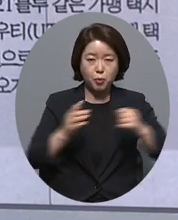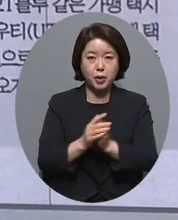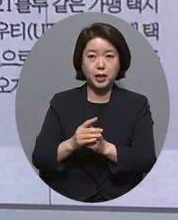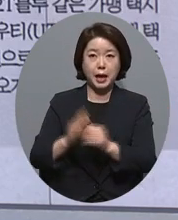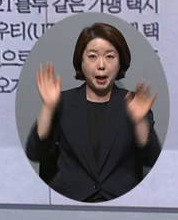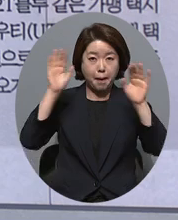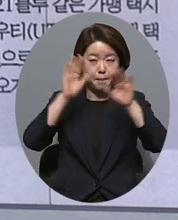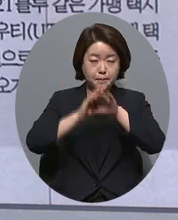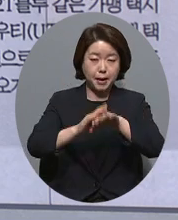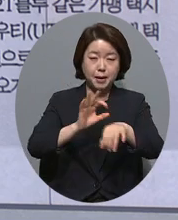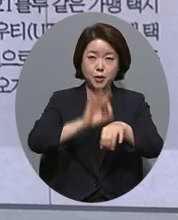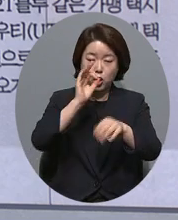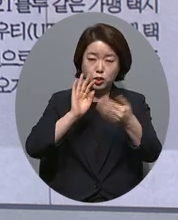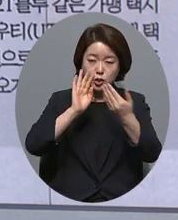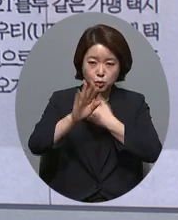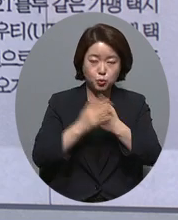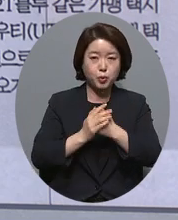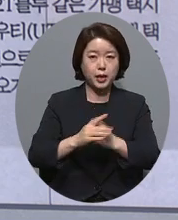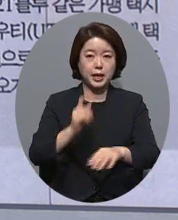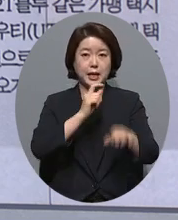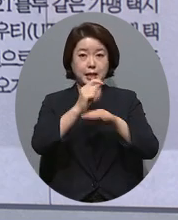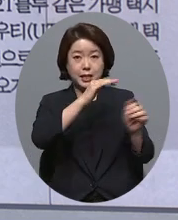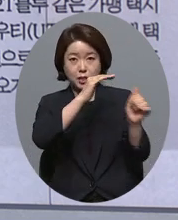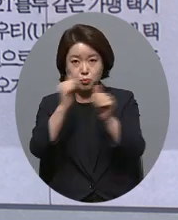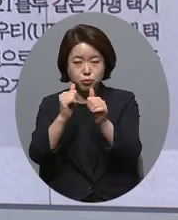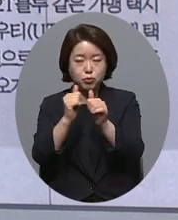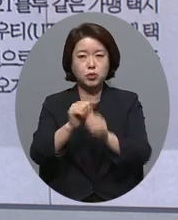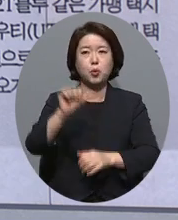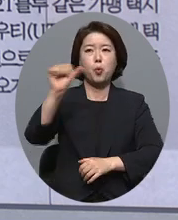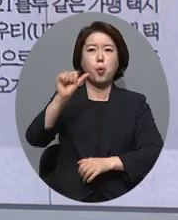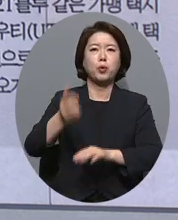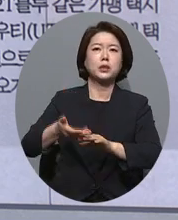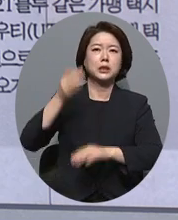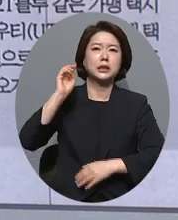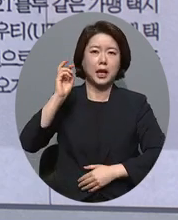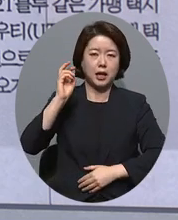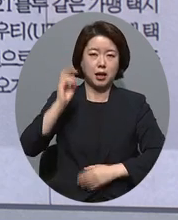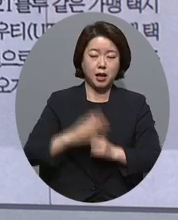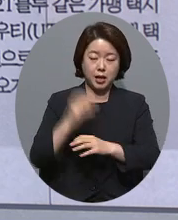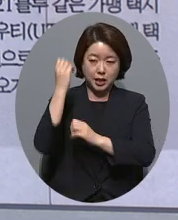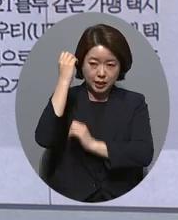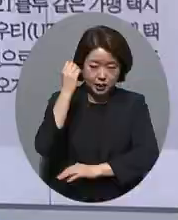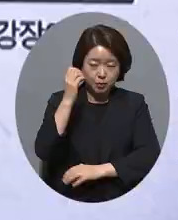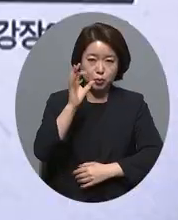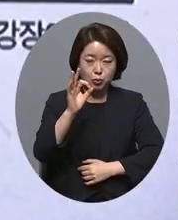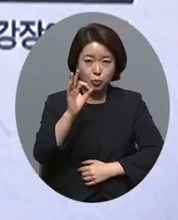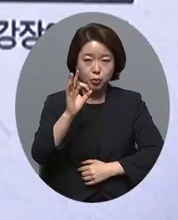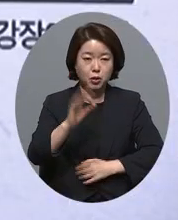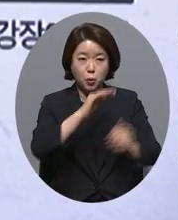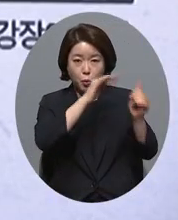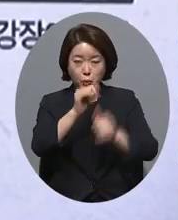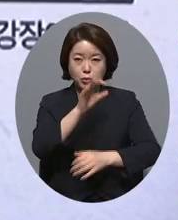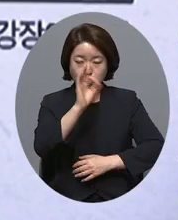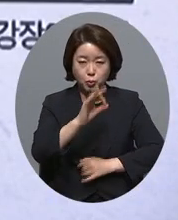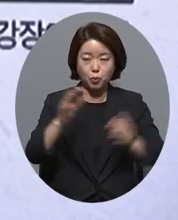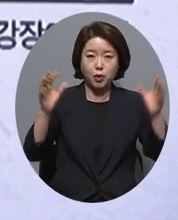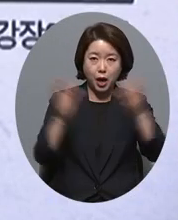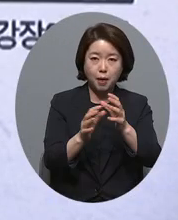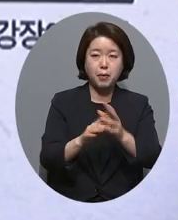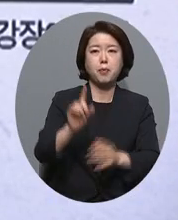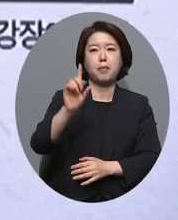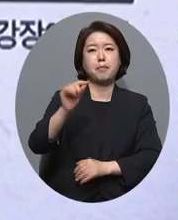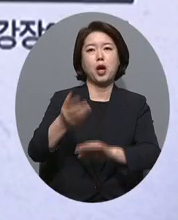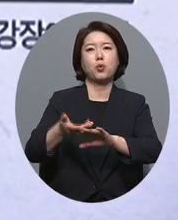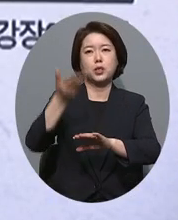최대 5천원으로 인상이 됩니다 심야 시간에는 기본요금과 호출비를 더하면 만원을 넘기게